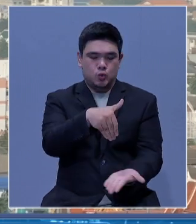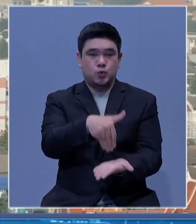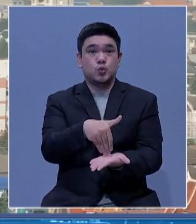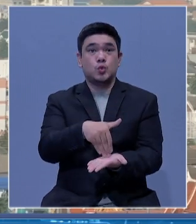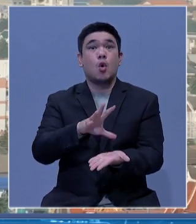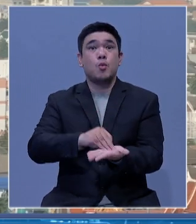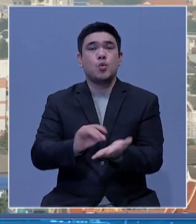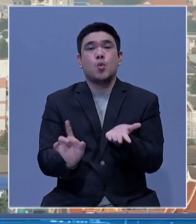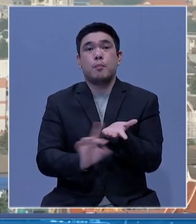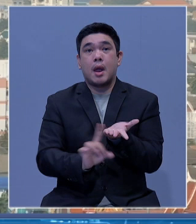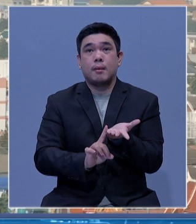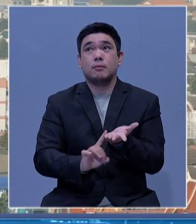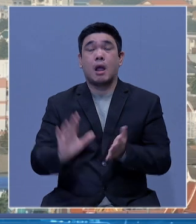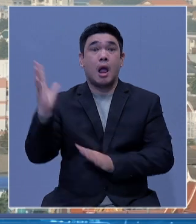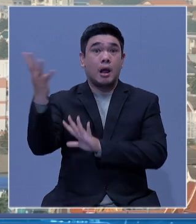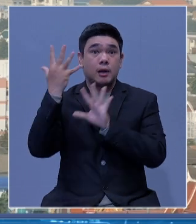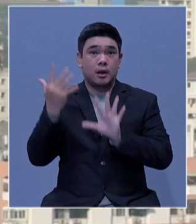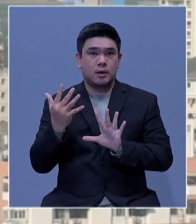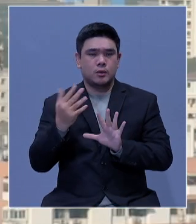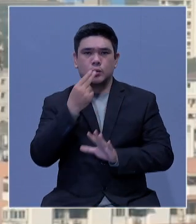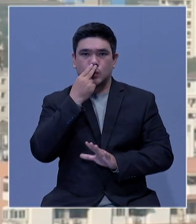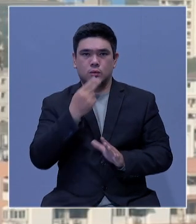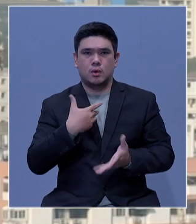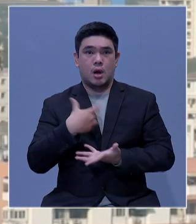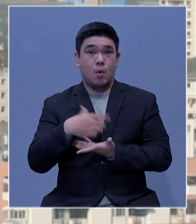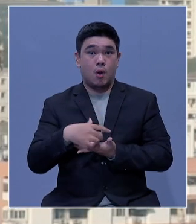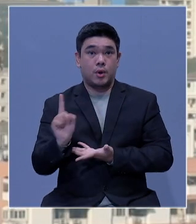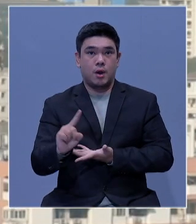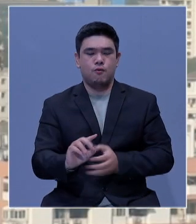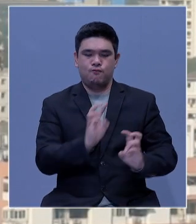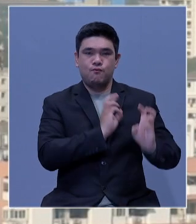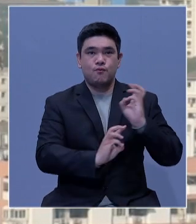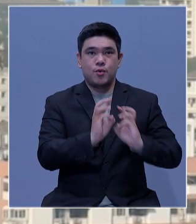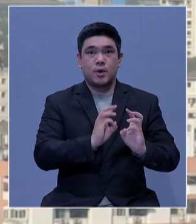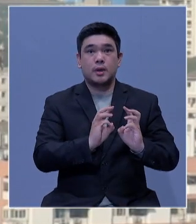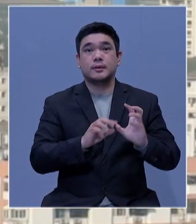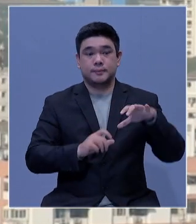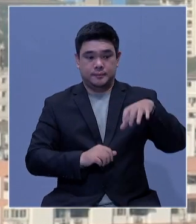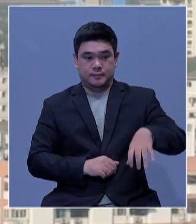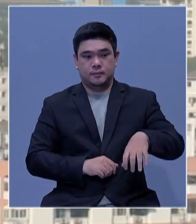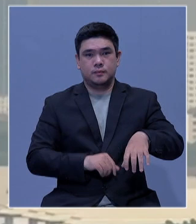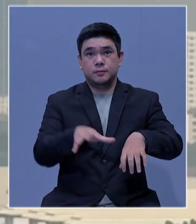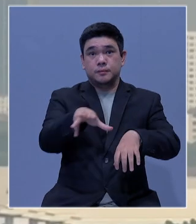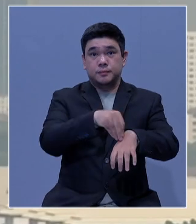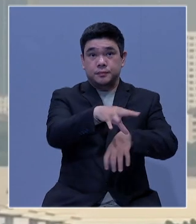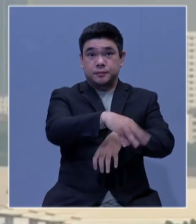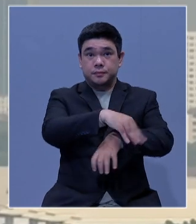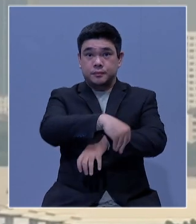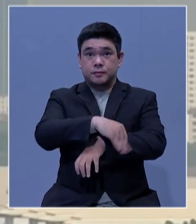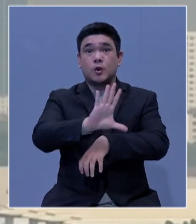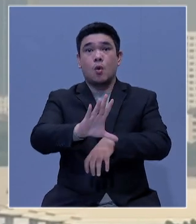ข้อมูลคุณภาพอากาศกรุงเทพมหานครรายงานสถานการณ์ฝุ่น PM 2.5ของสถานีตรวจวัดคุณภาพอากาศของ